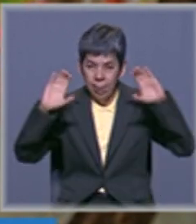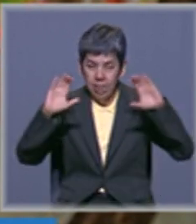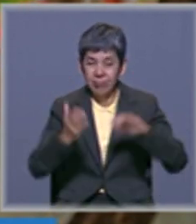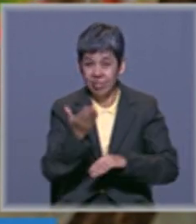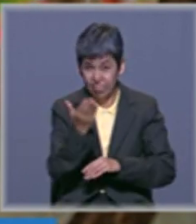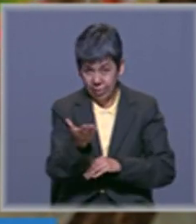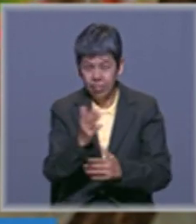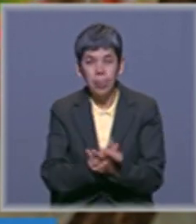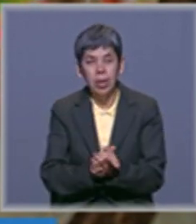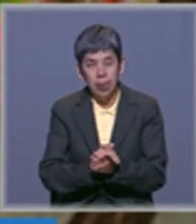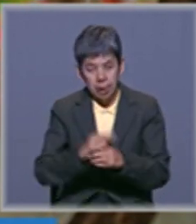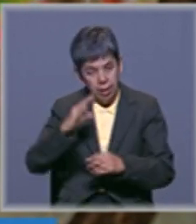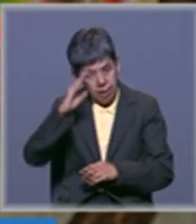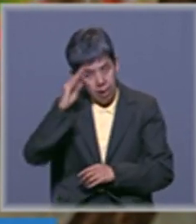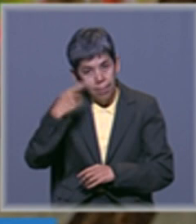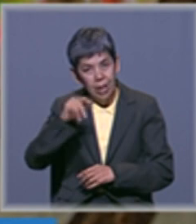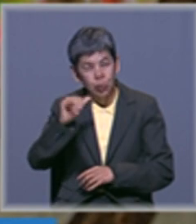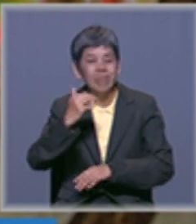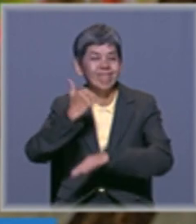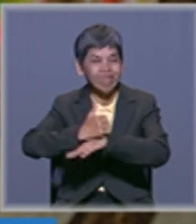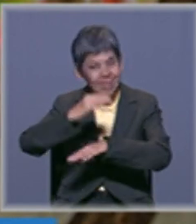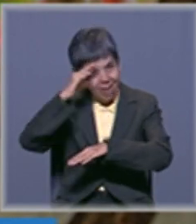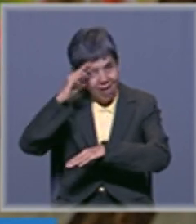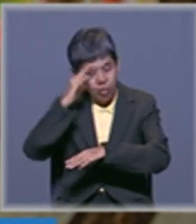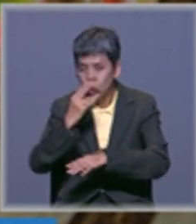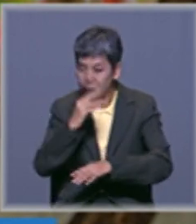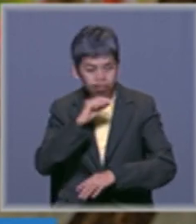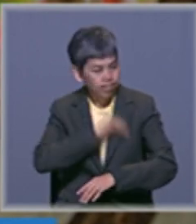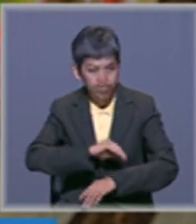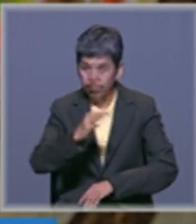ของพลเอกประยุทธ์จันทร์โอชาไม่โกง